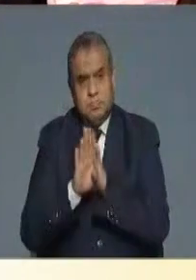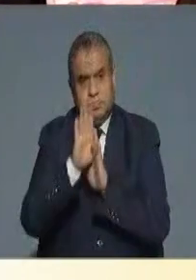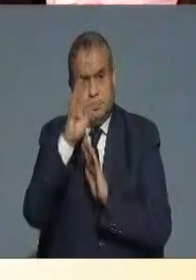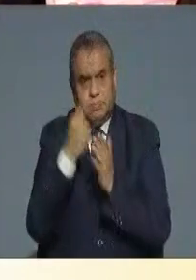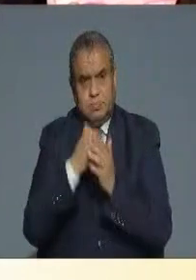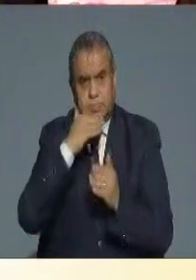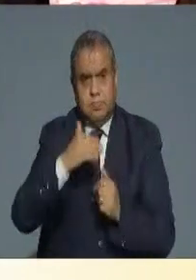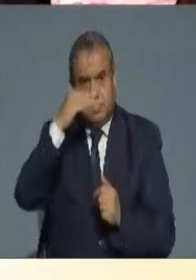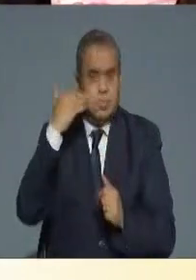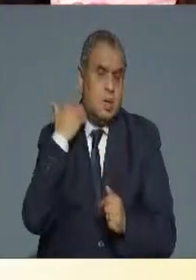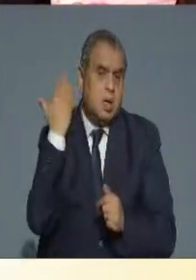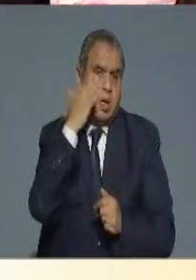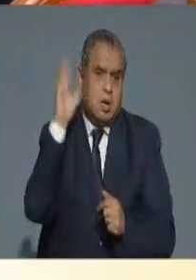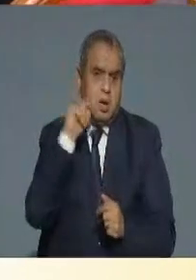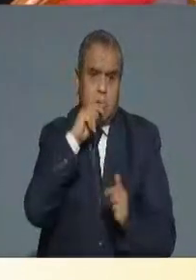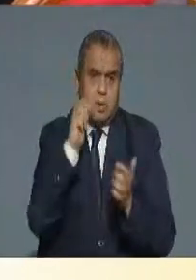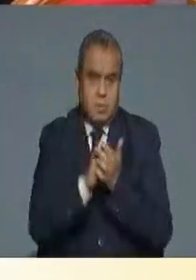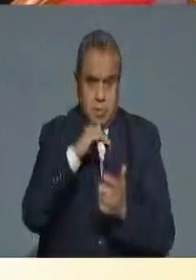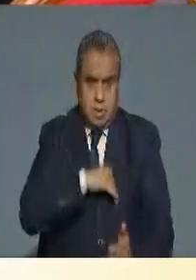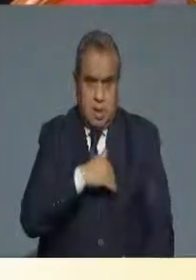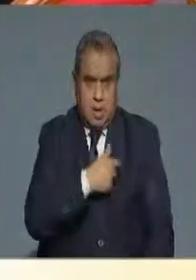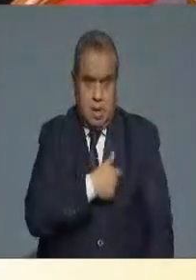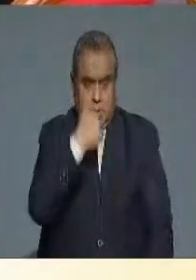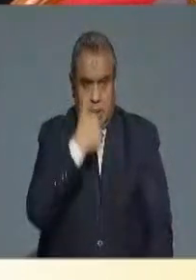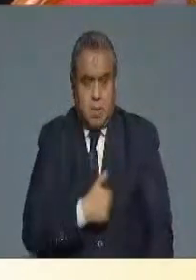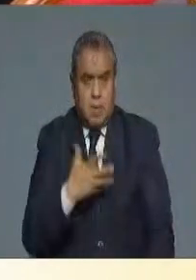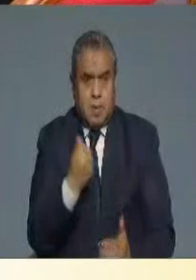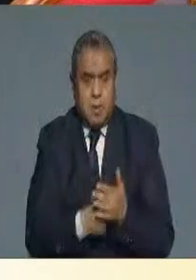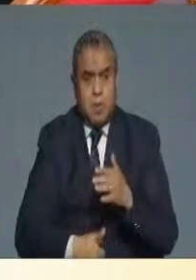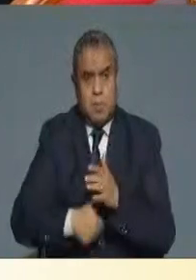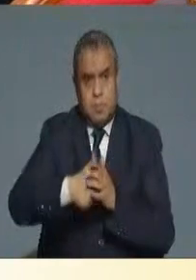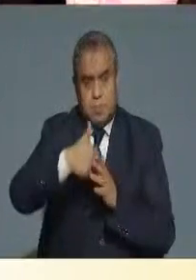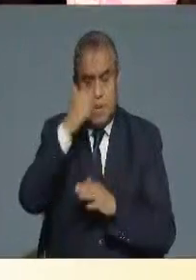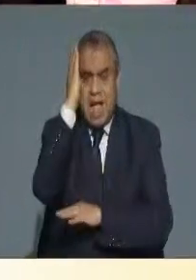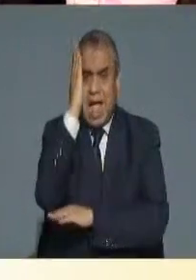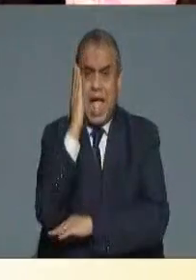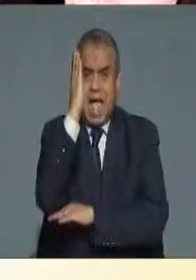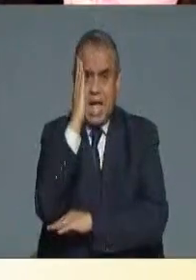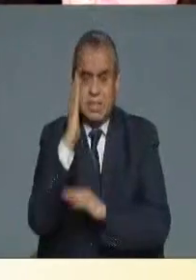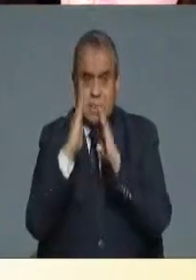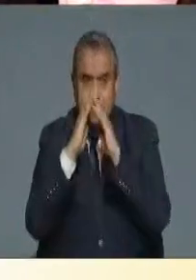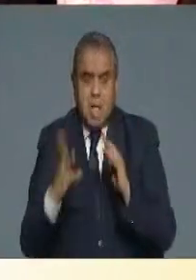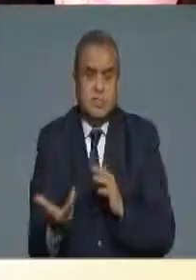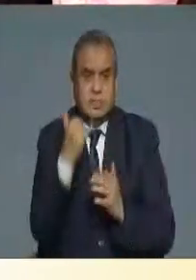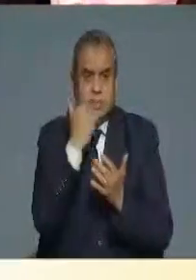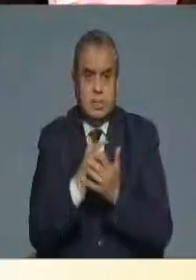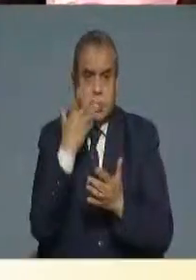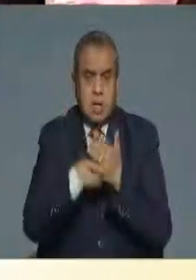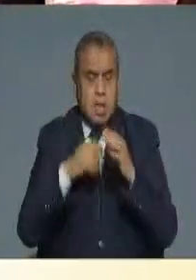المجال أمامهم للتقدم والازدهار، إيماناً بأن ثروة هذا البلد